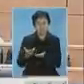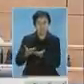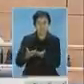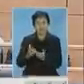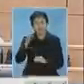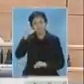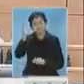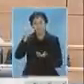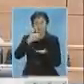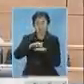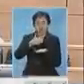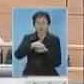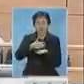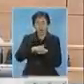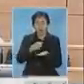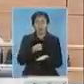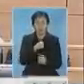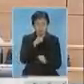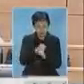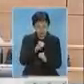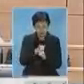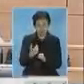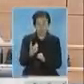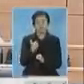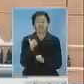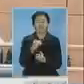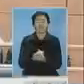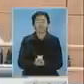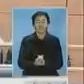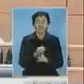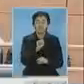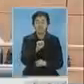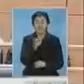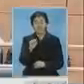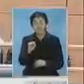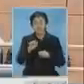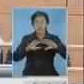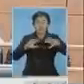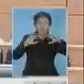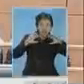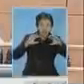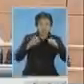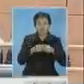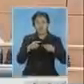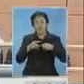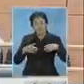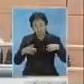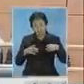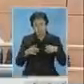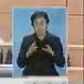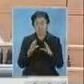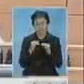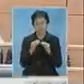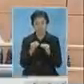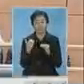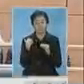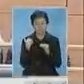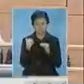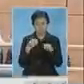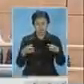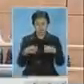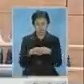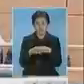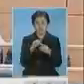ให้ข้อมูลด้วยผมก็ไปทำหน้าที่มีส.สทั้งฝ่ายค้านรัฐบาลเวลานั้นอยู่ในที่ประชุมเป็นองค์คณะของ